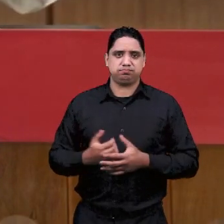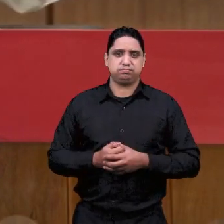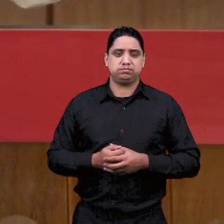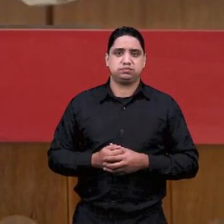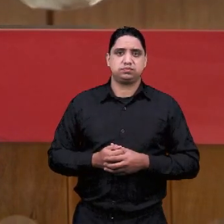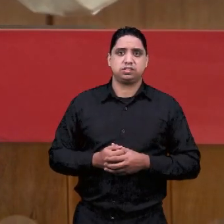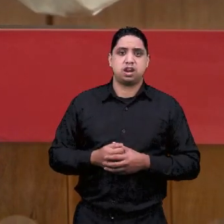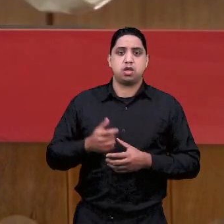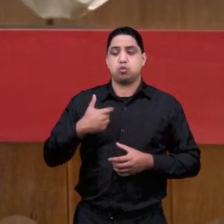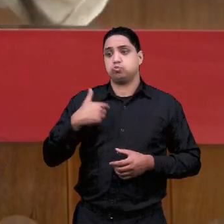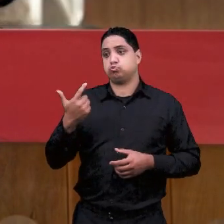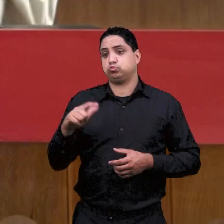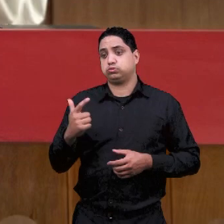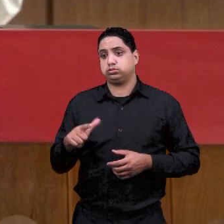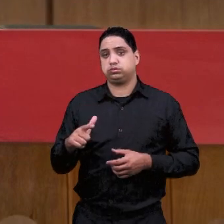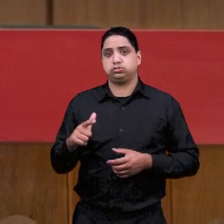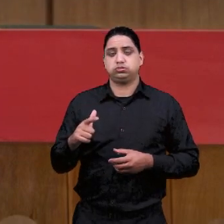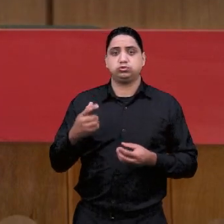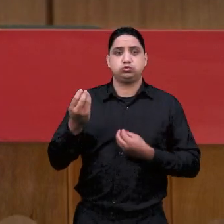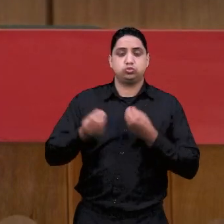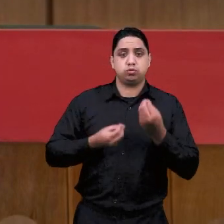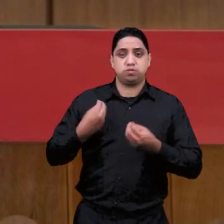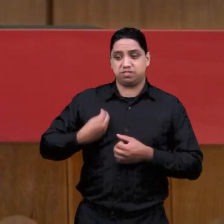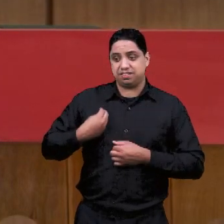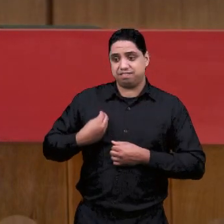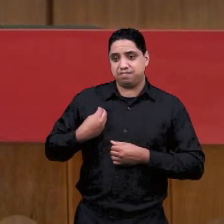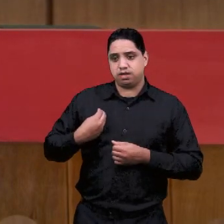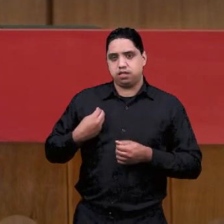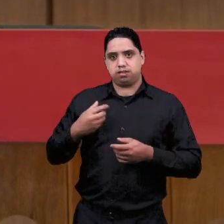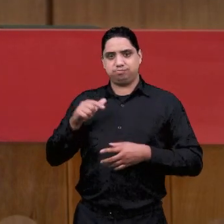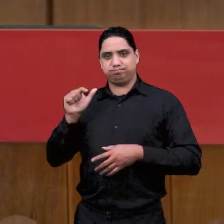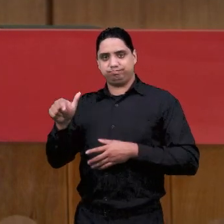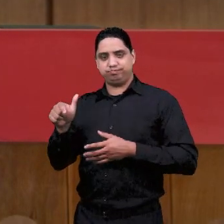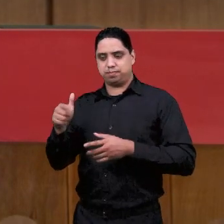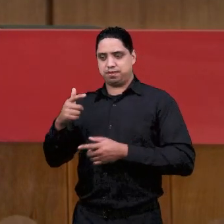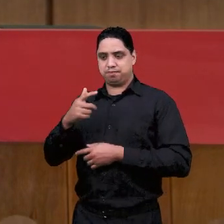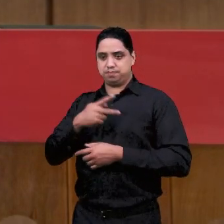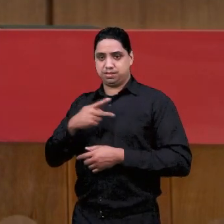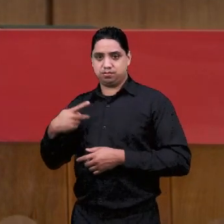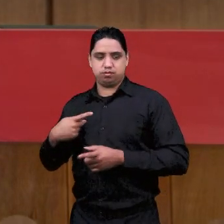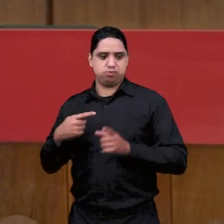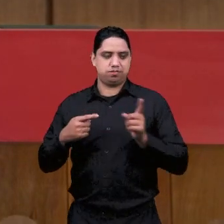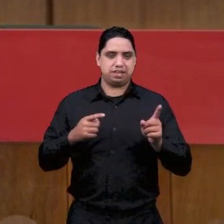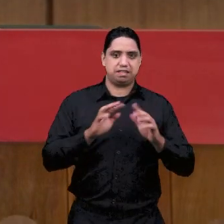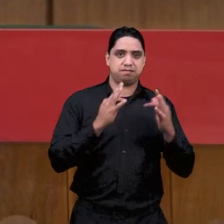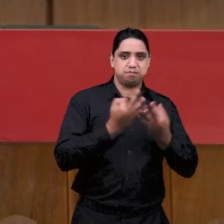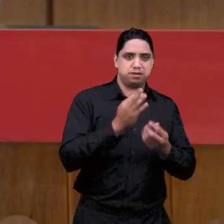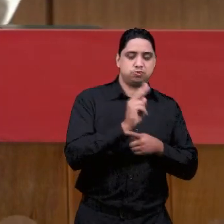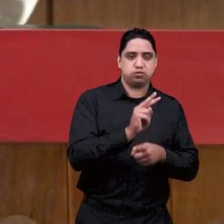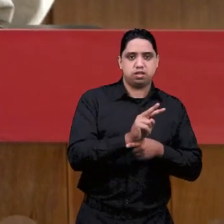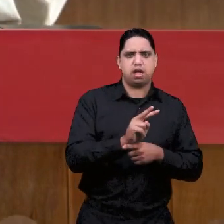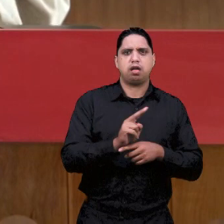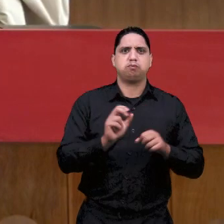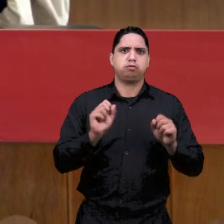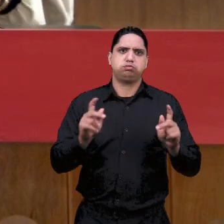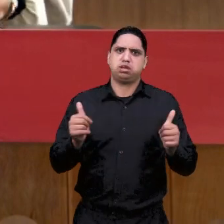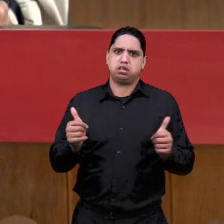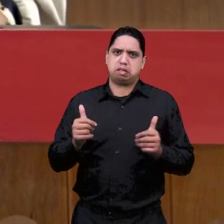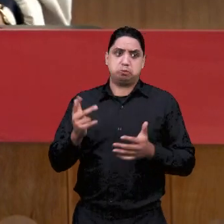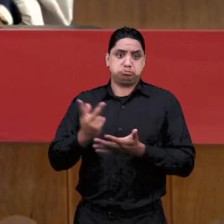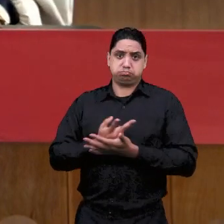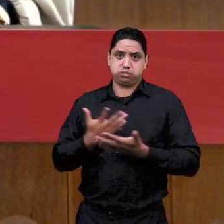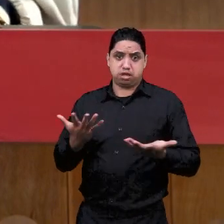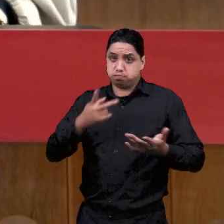plus de ressources pour vivre. Il y a quelque chose qui se passe. Donc, les personnes ont tout le